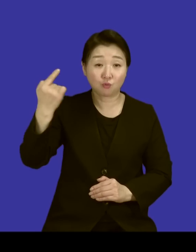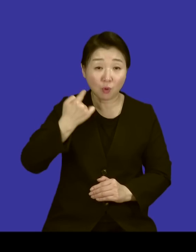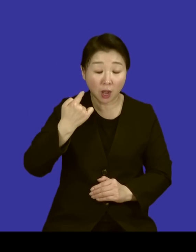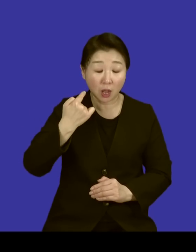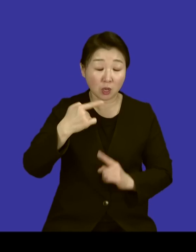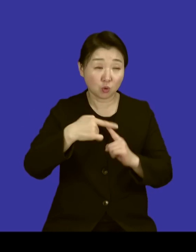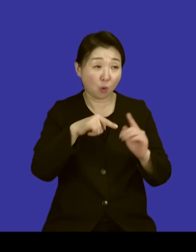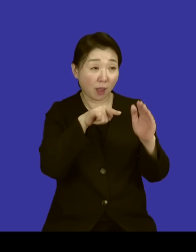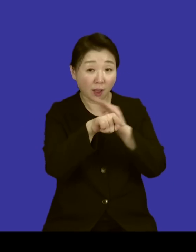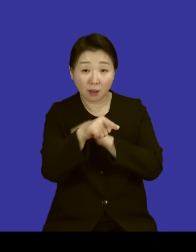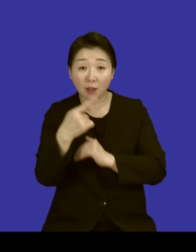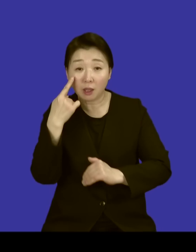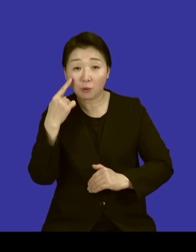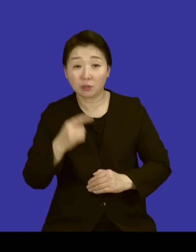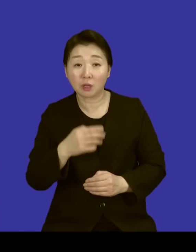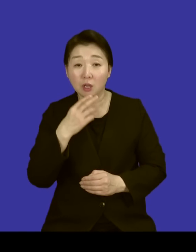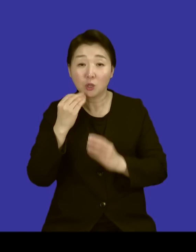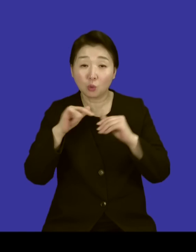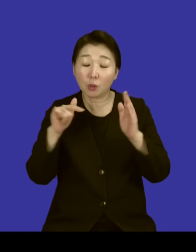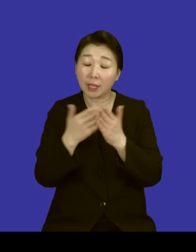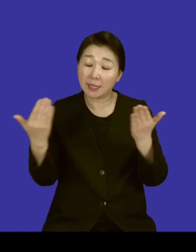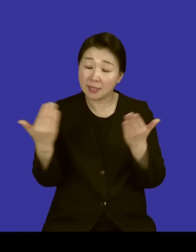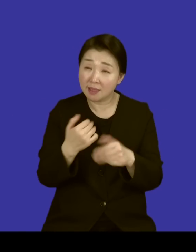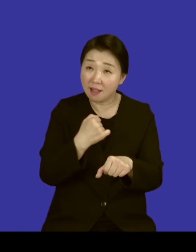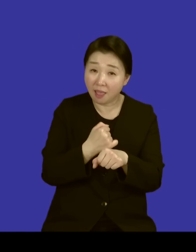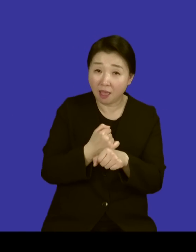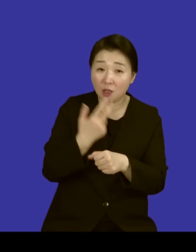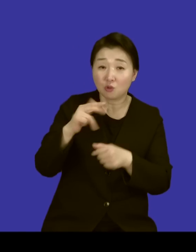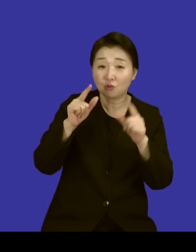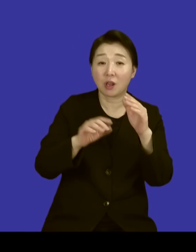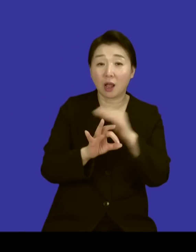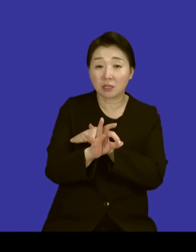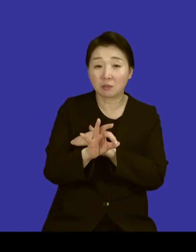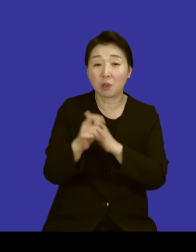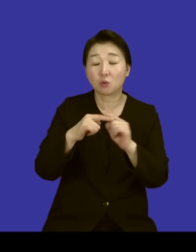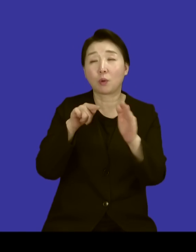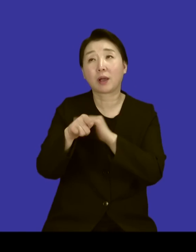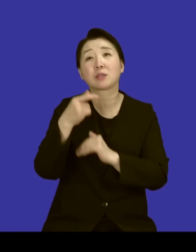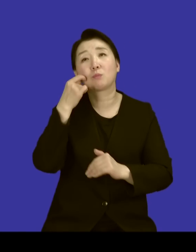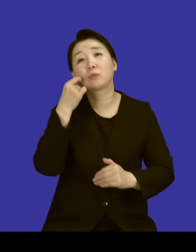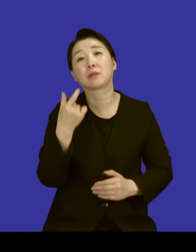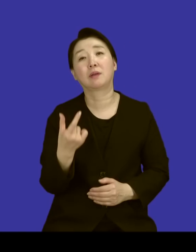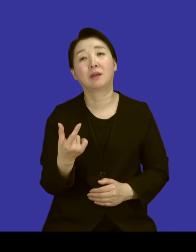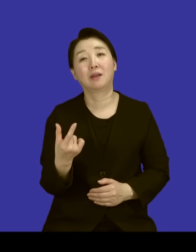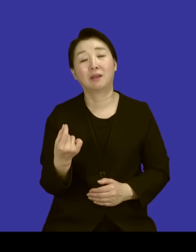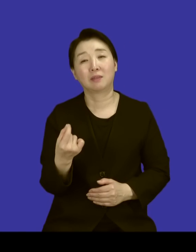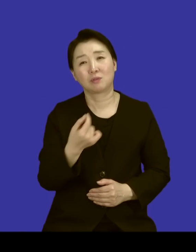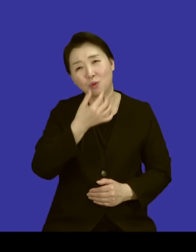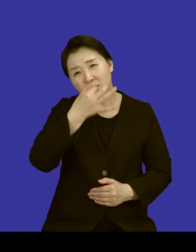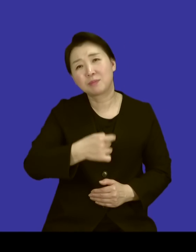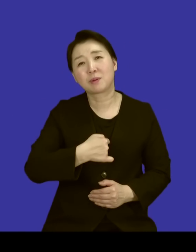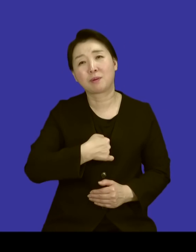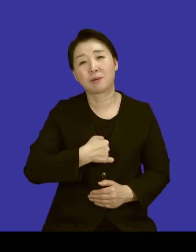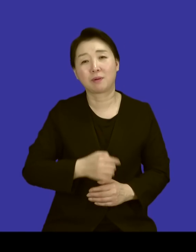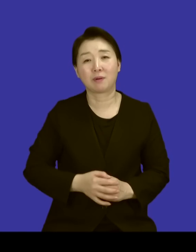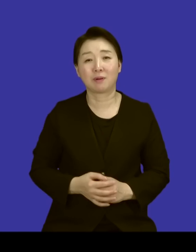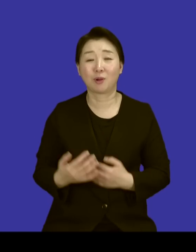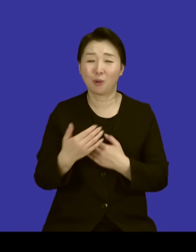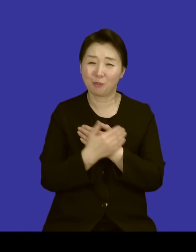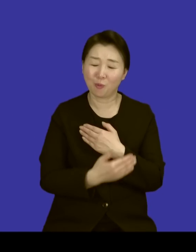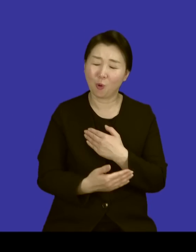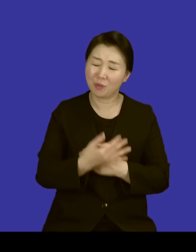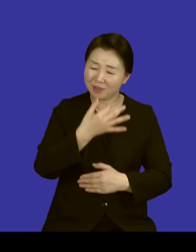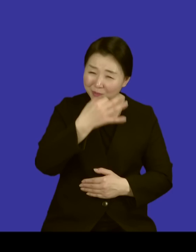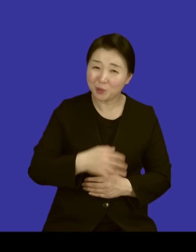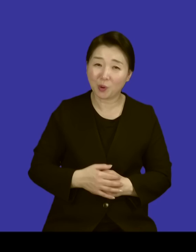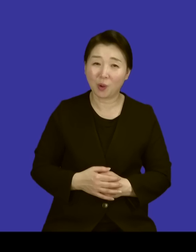교회를 출석을 했는데 토요일까지 일하고 주일 아침에 교회를 못 가겠는 거예요. 힘들어서. 예. 몸이 정말.